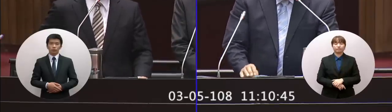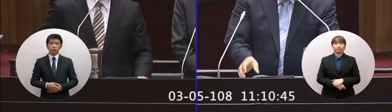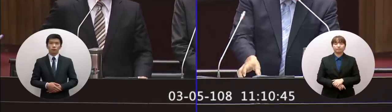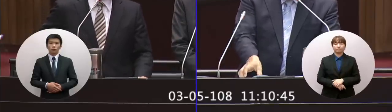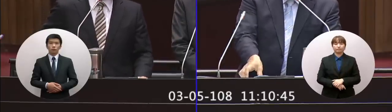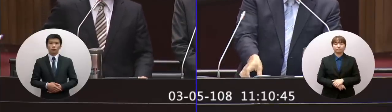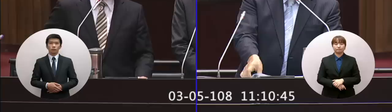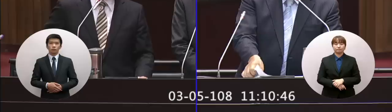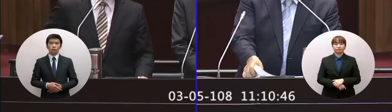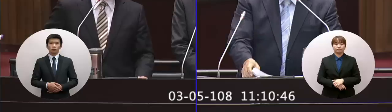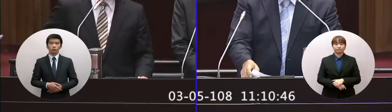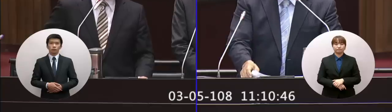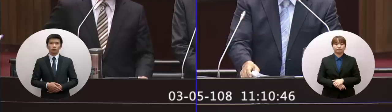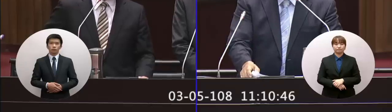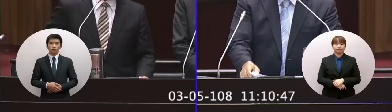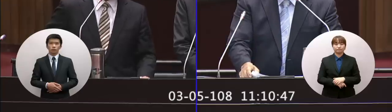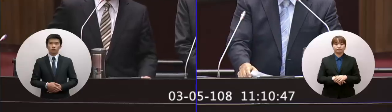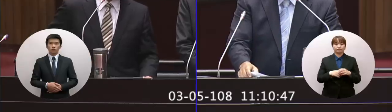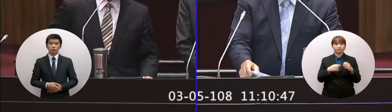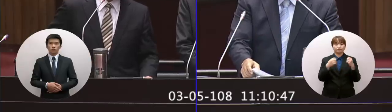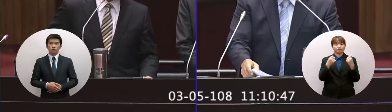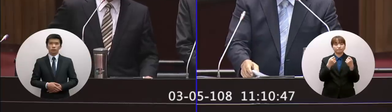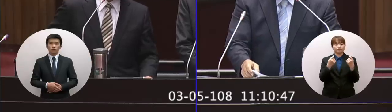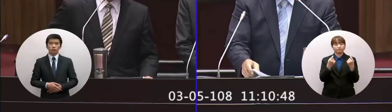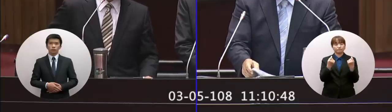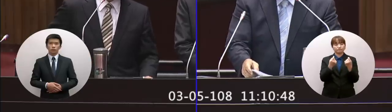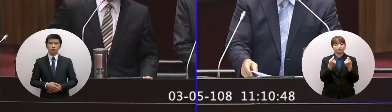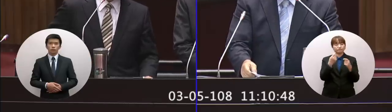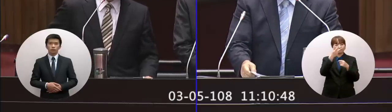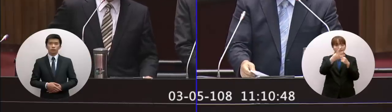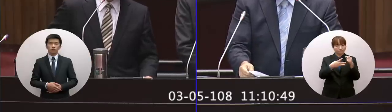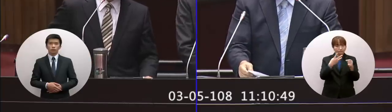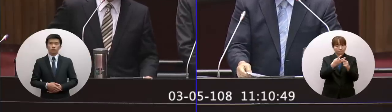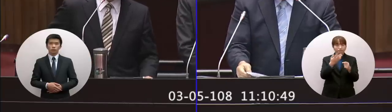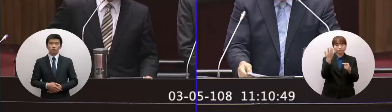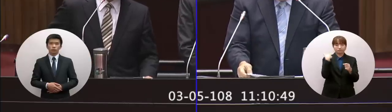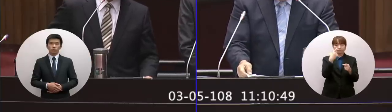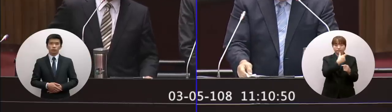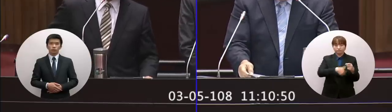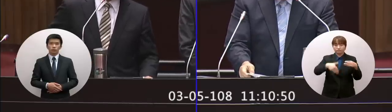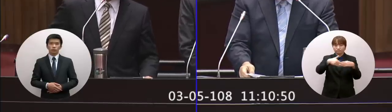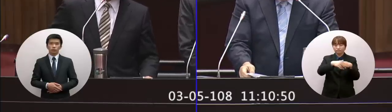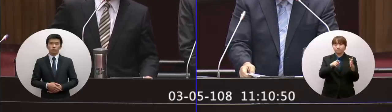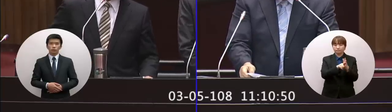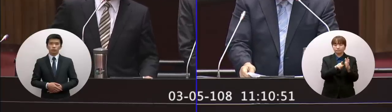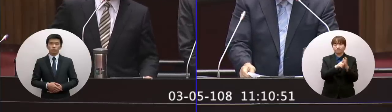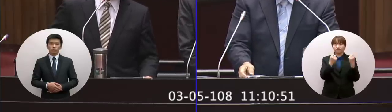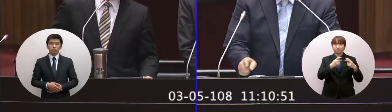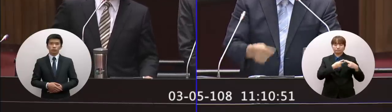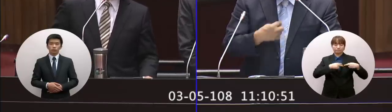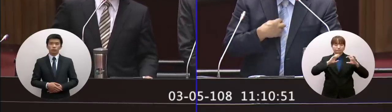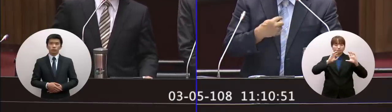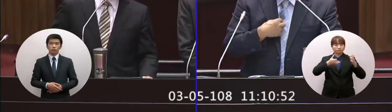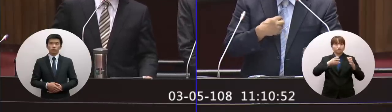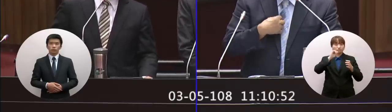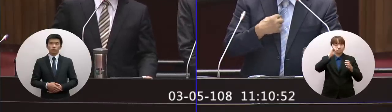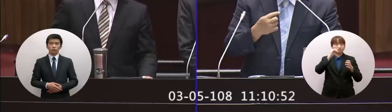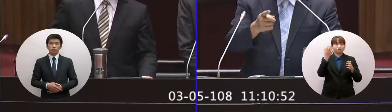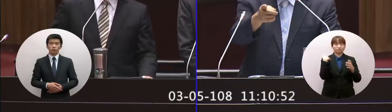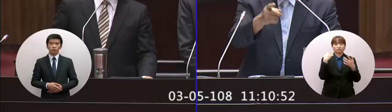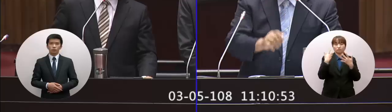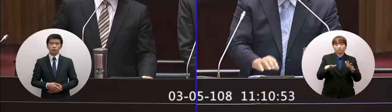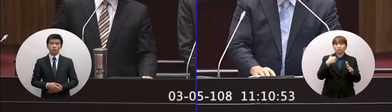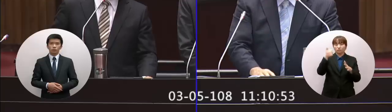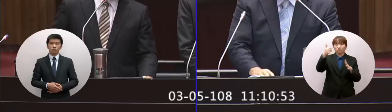我们在去应该是三年多前的选举的时候，我们蔡总统啊曾经到